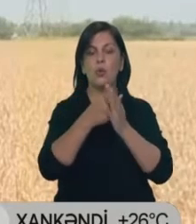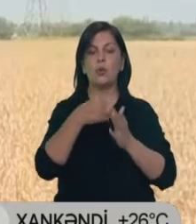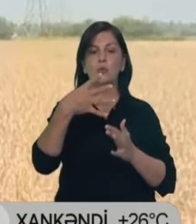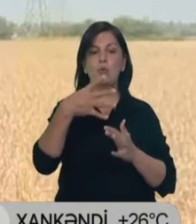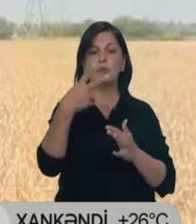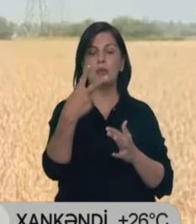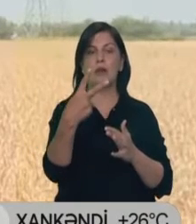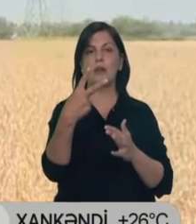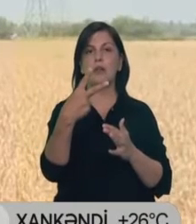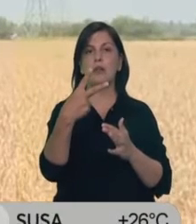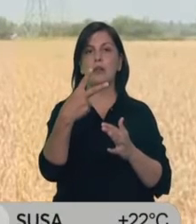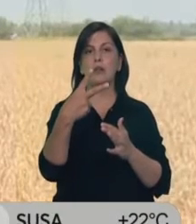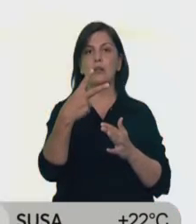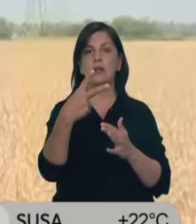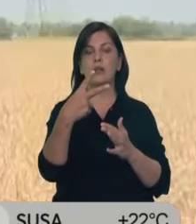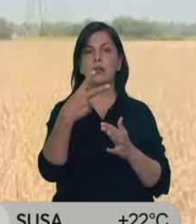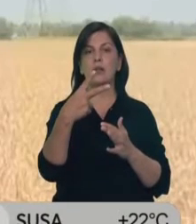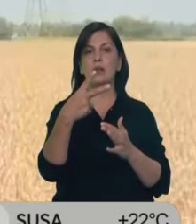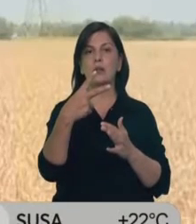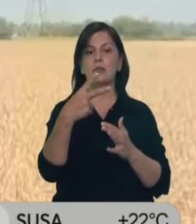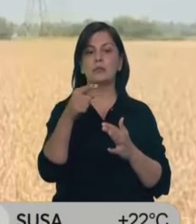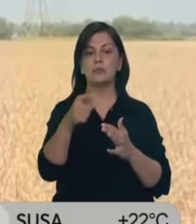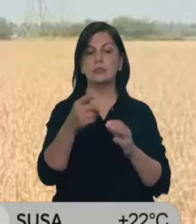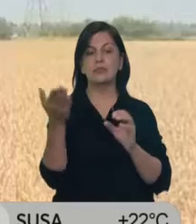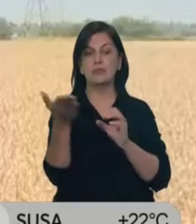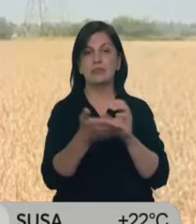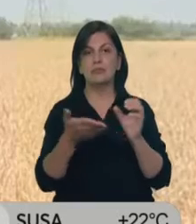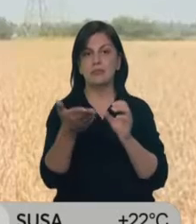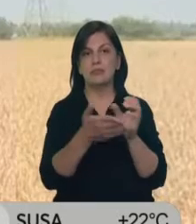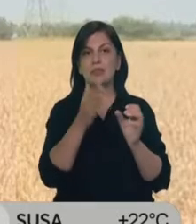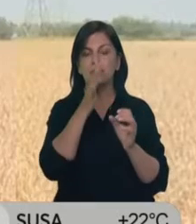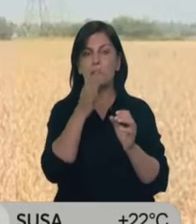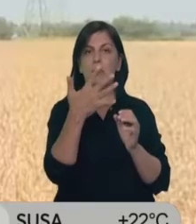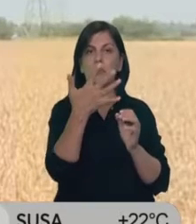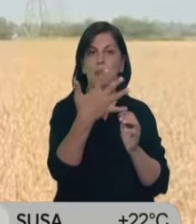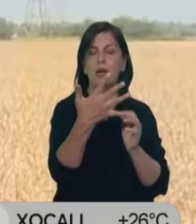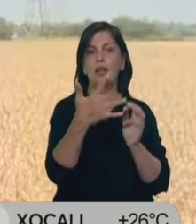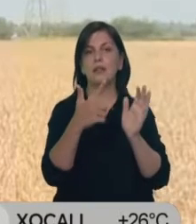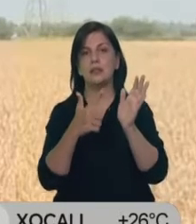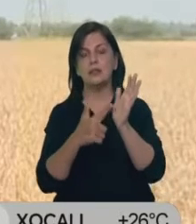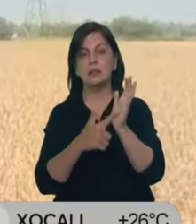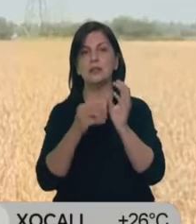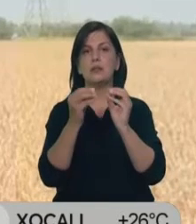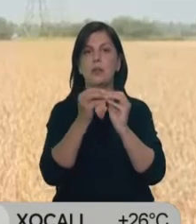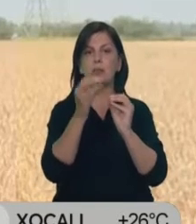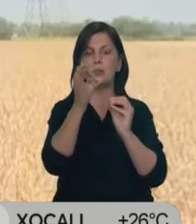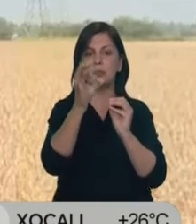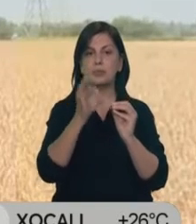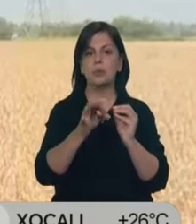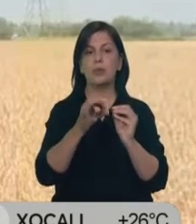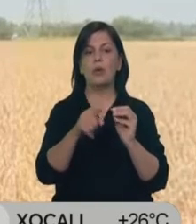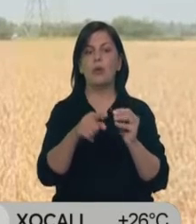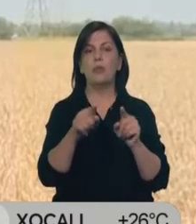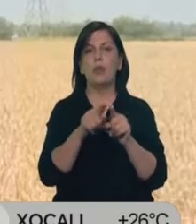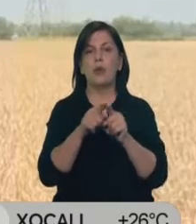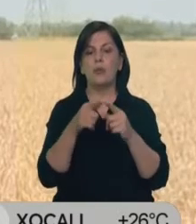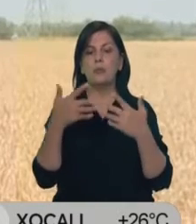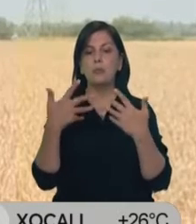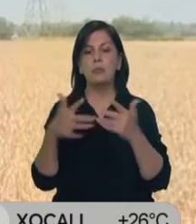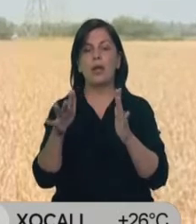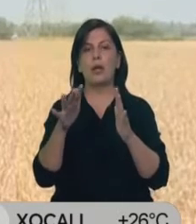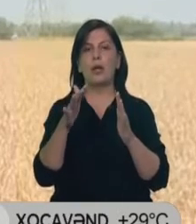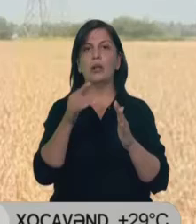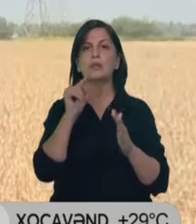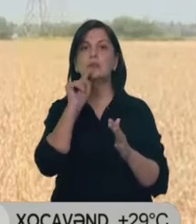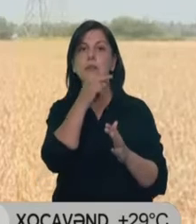malikdə sərbəst biçin apara bildi. O biçin vaxtı 5%, 7%, 10% məhsulun biçin vaxtı 2-yə yetməsidir ki, bu kombaynlarda